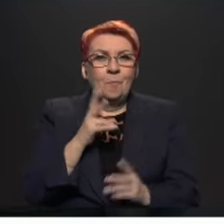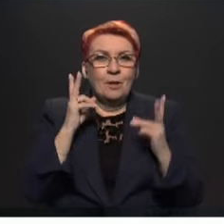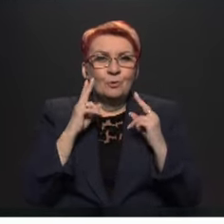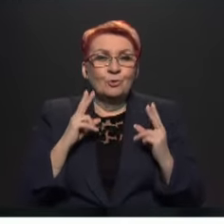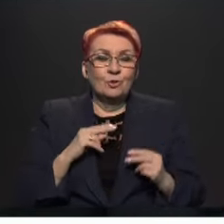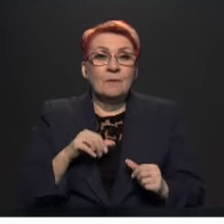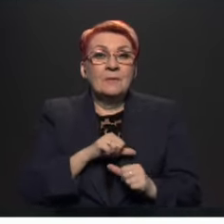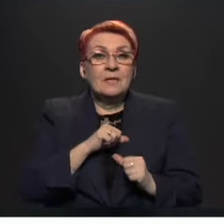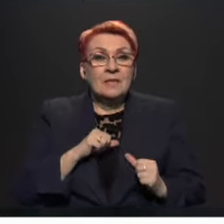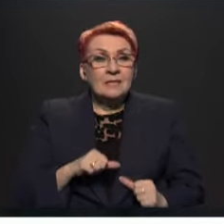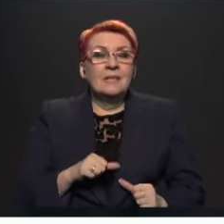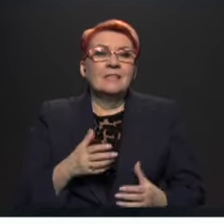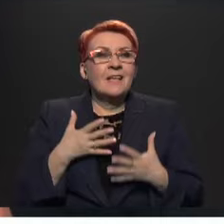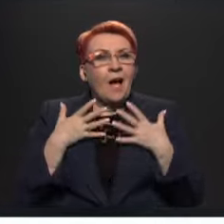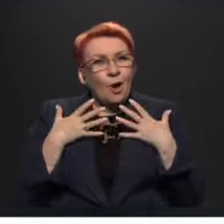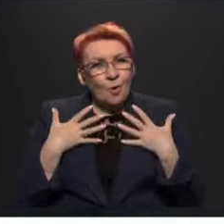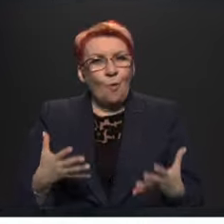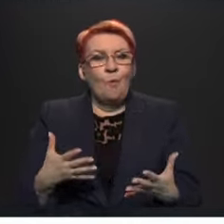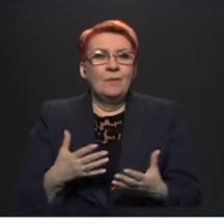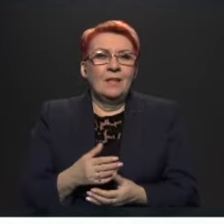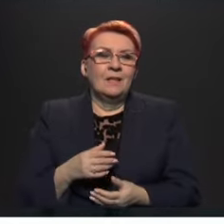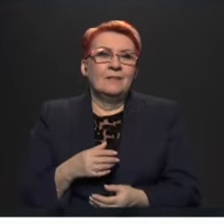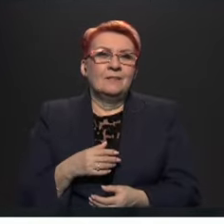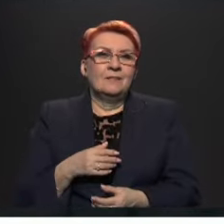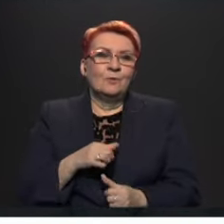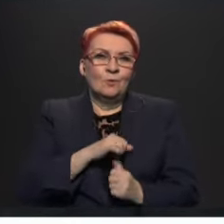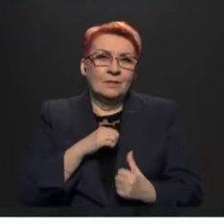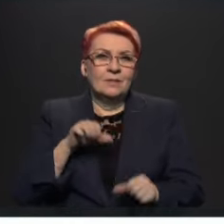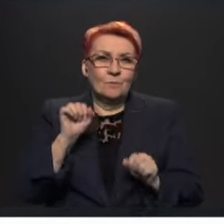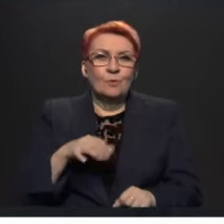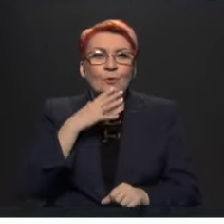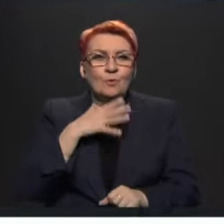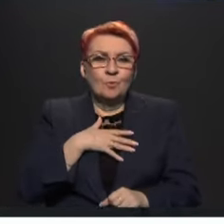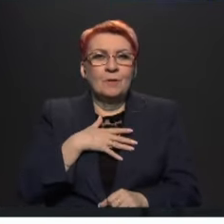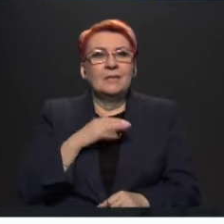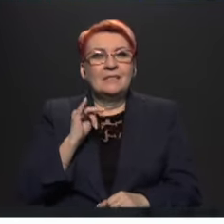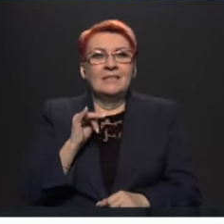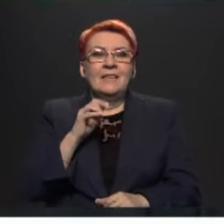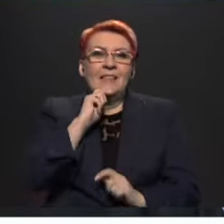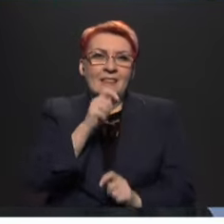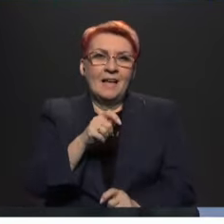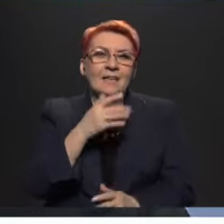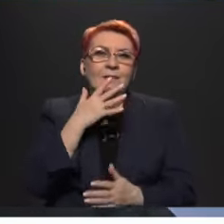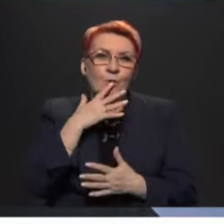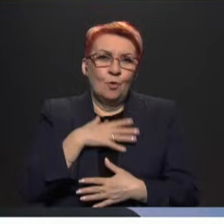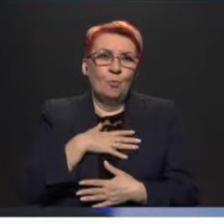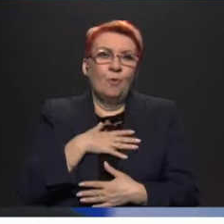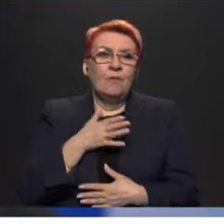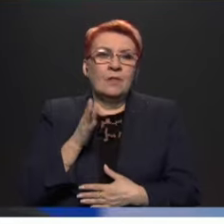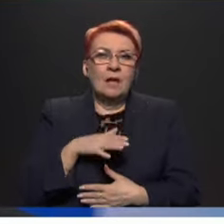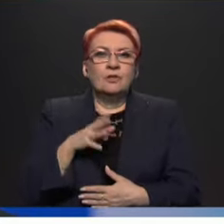сердце настолько огромное у человека, что оно способно любить и после того, и дарить свою любовь, потеряешь